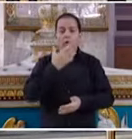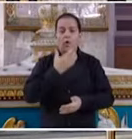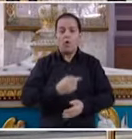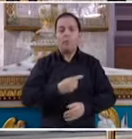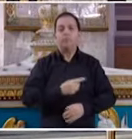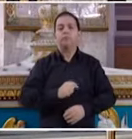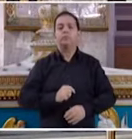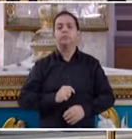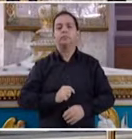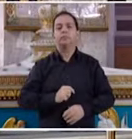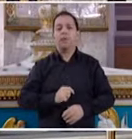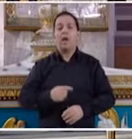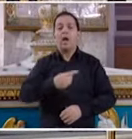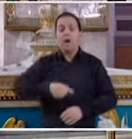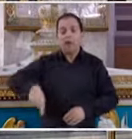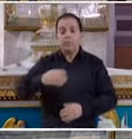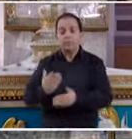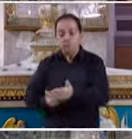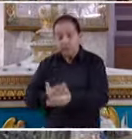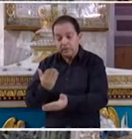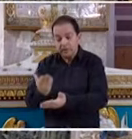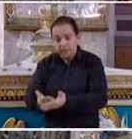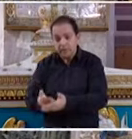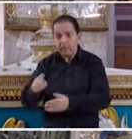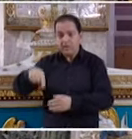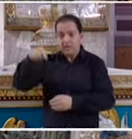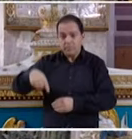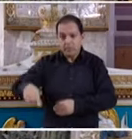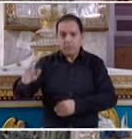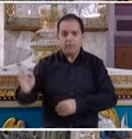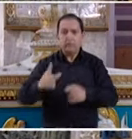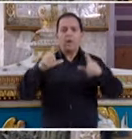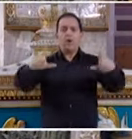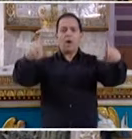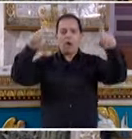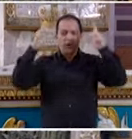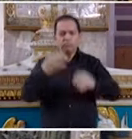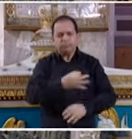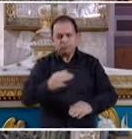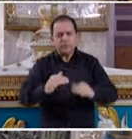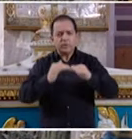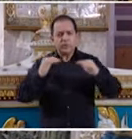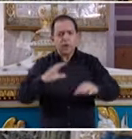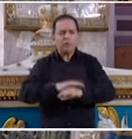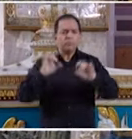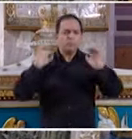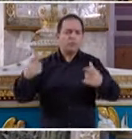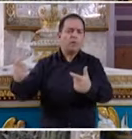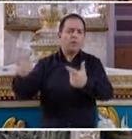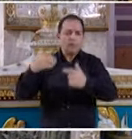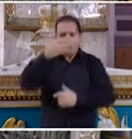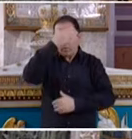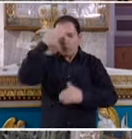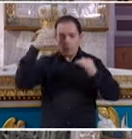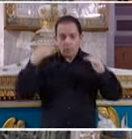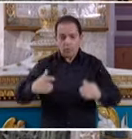ελέησον. Την ημέραν πάσαν παιδείαν Αγίαν ειρηνικήν και αναμάρτητον ετισάμενη εαυτούς